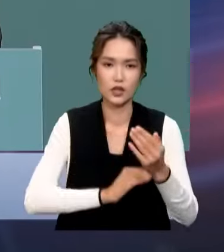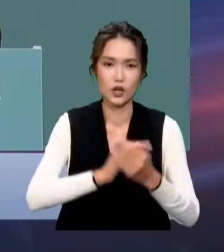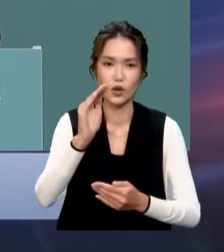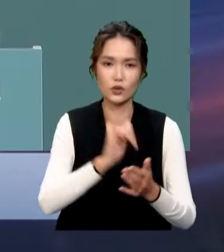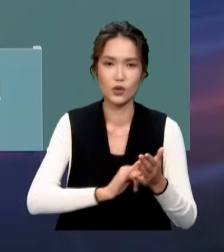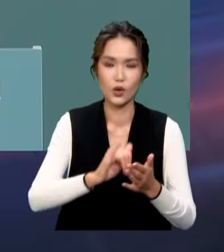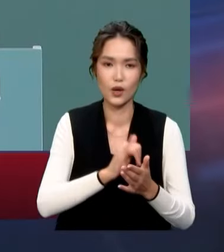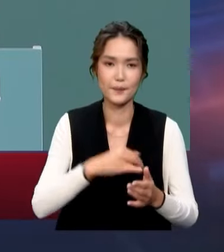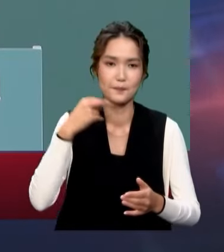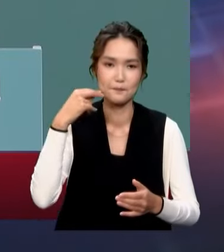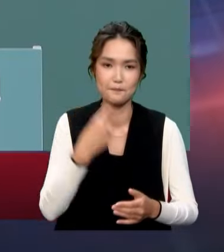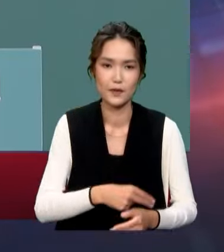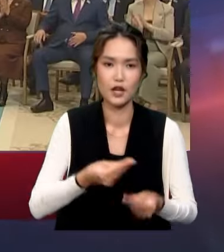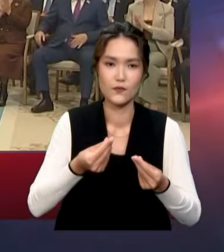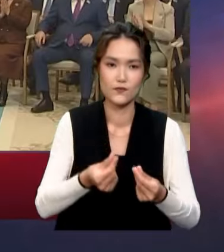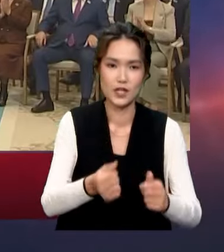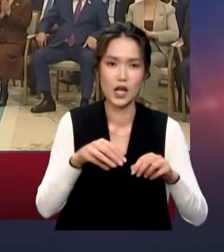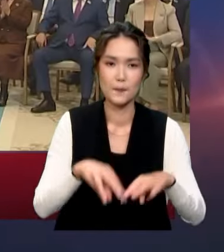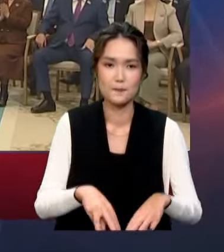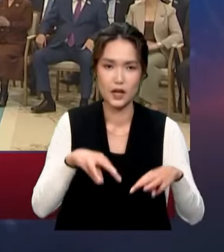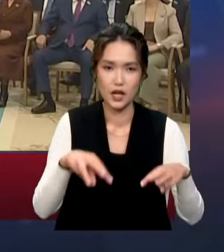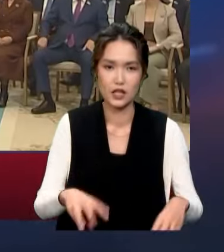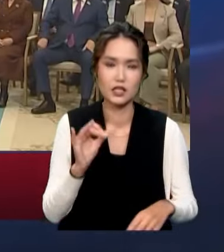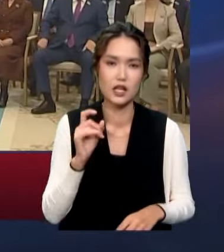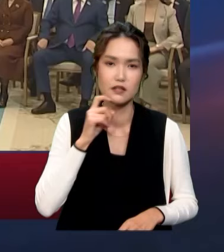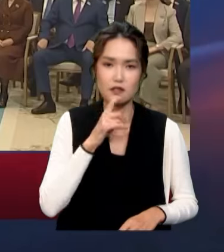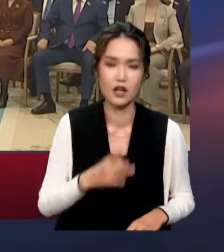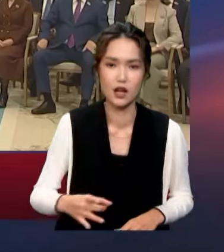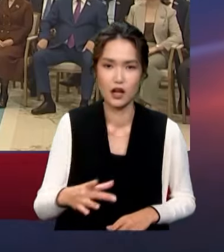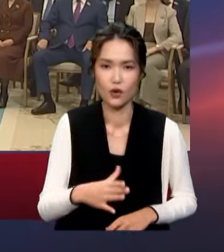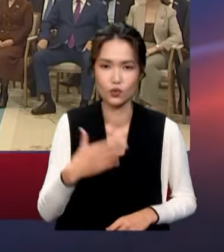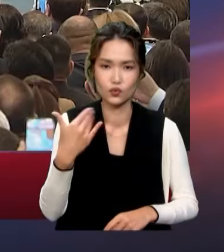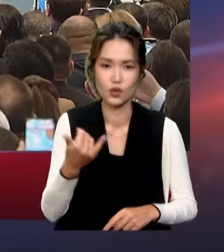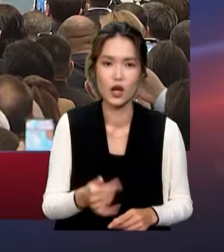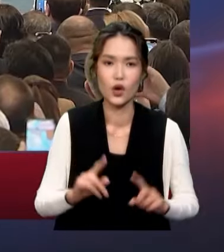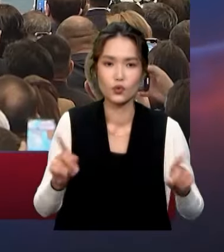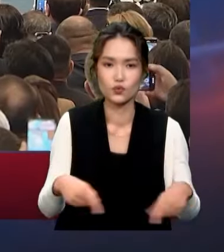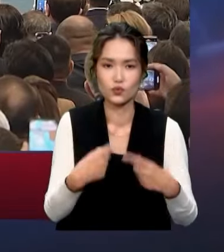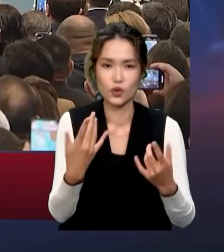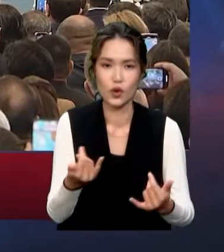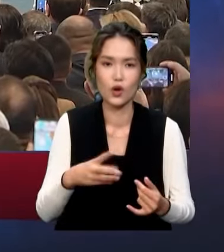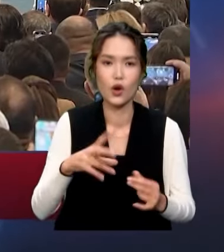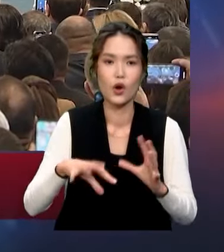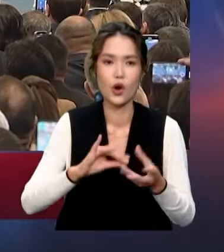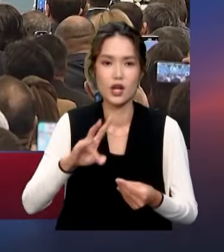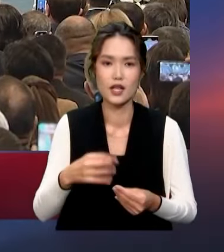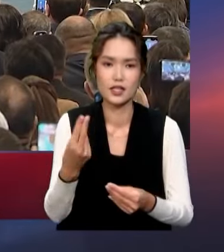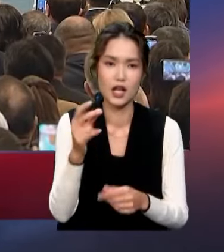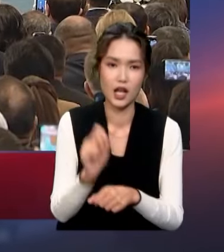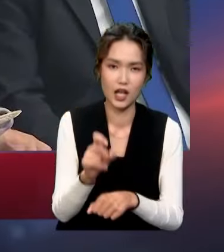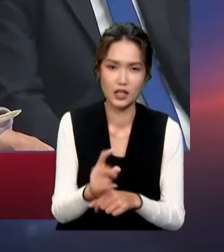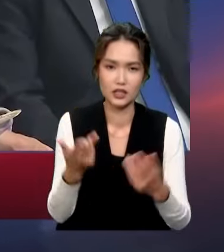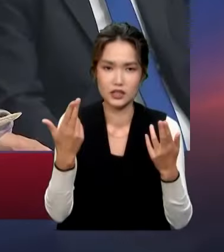уровня компетенций и влияния Маслихатов на экономику в регионах. Их вовлечение в реализацию общенациональных задач и, конечно